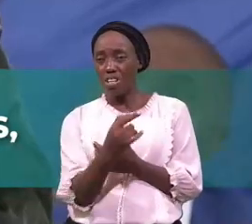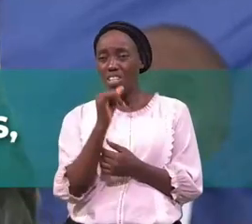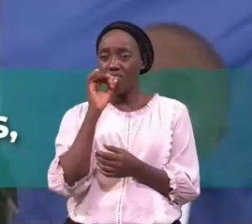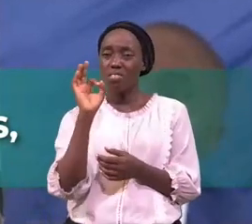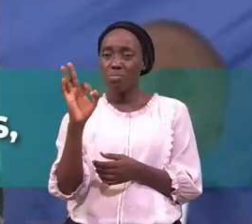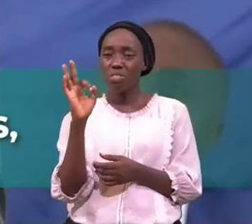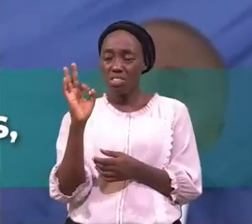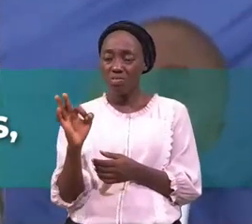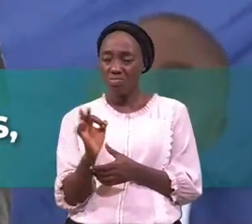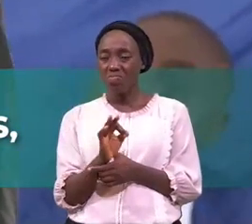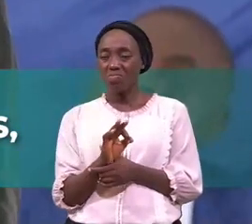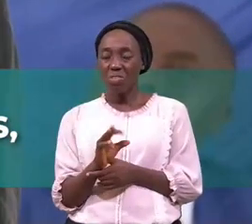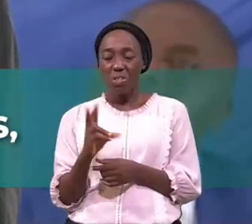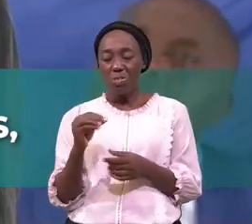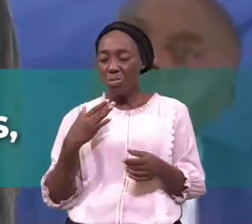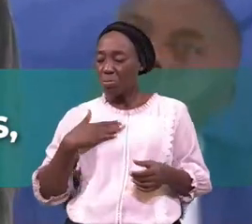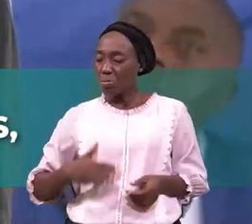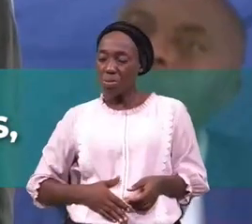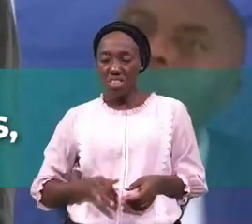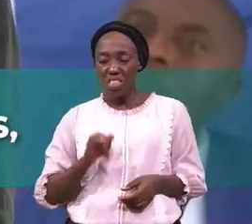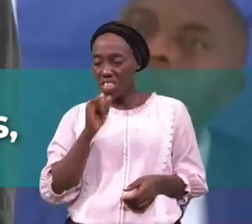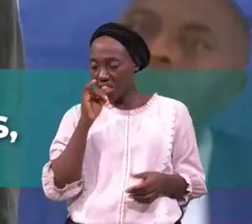Et il passe un bon moment.